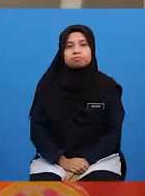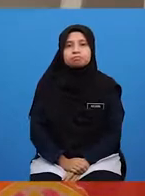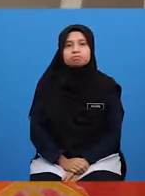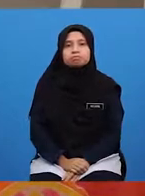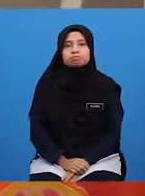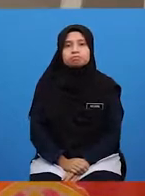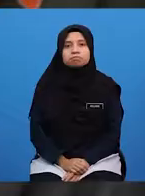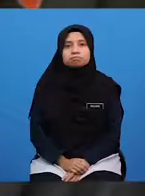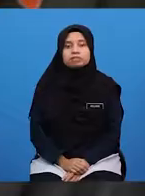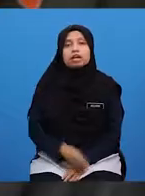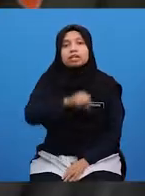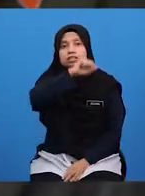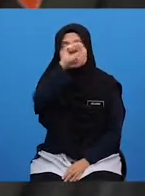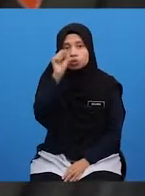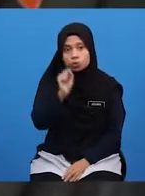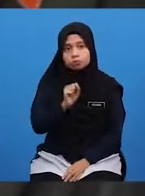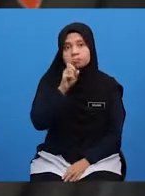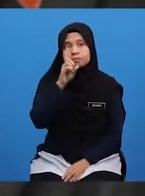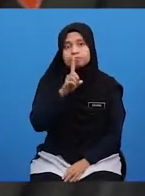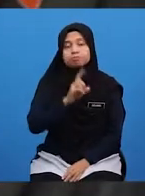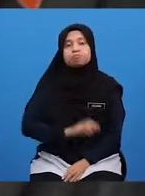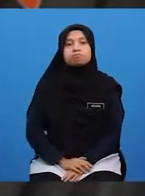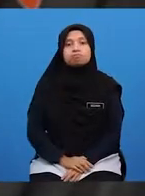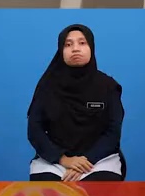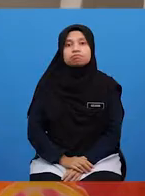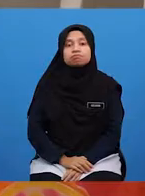sediakan. Soalan pertama.